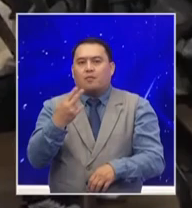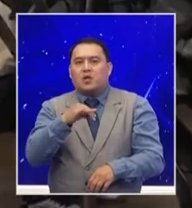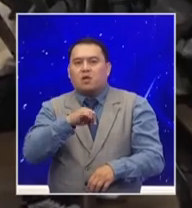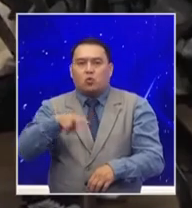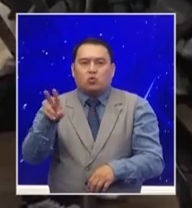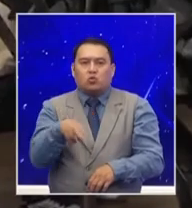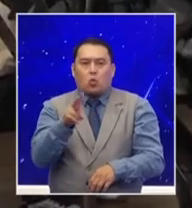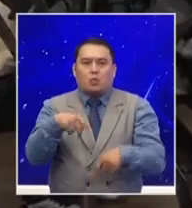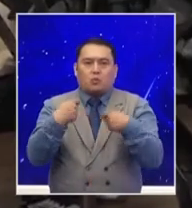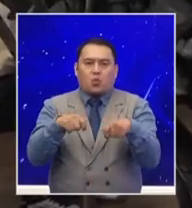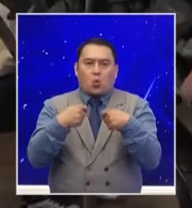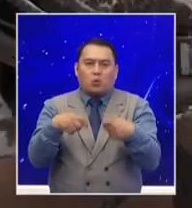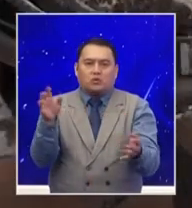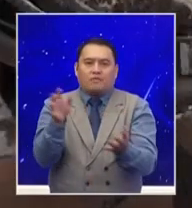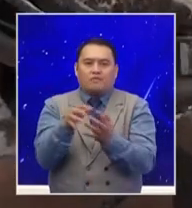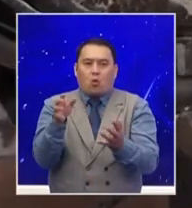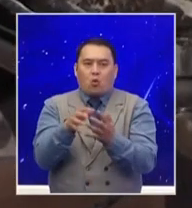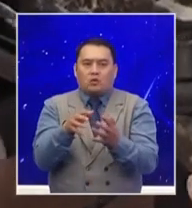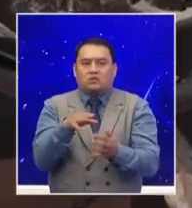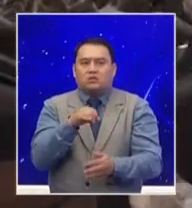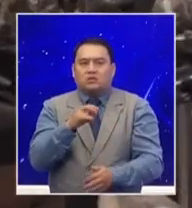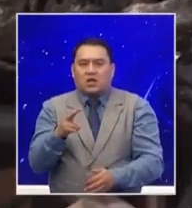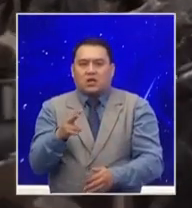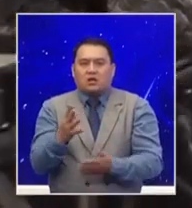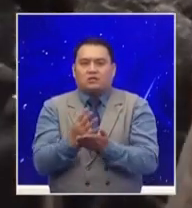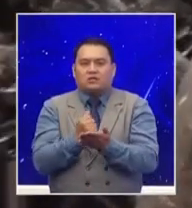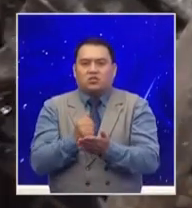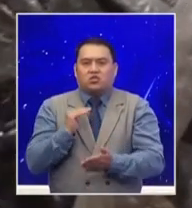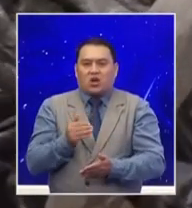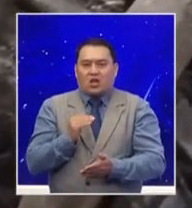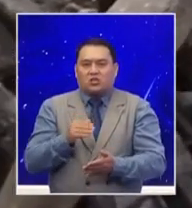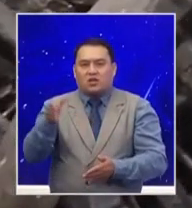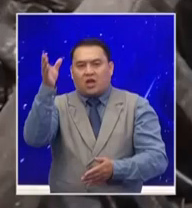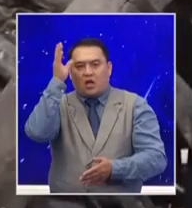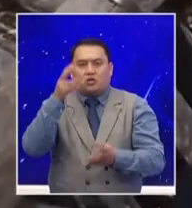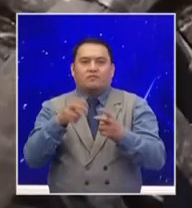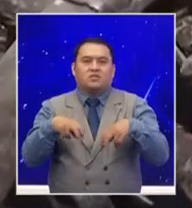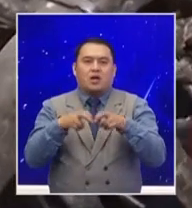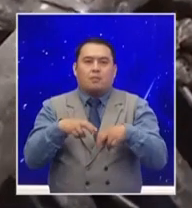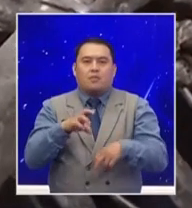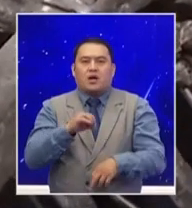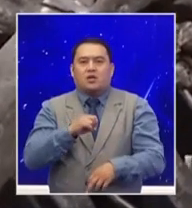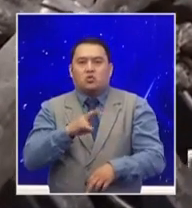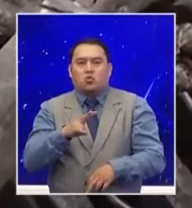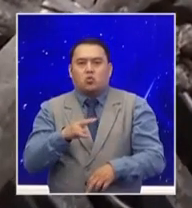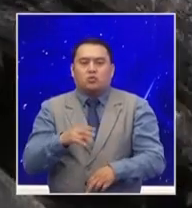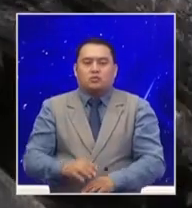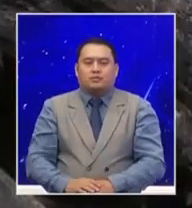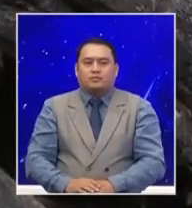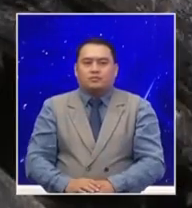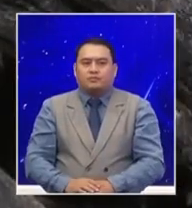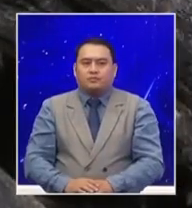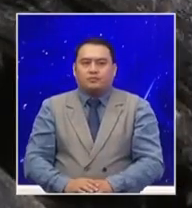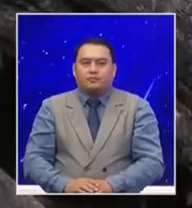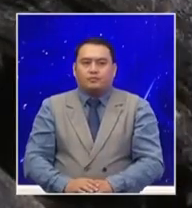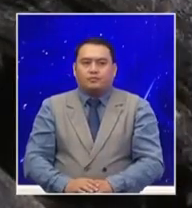миллиона долларов был продан тираннозавр по прозвищу Стэн, который хранился в частном институте геологических исследований «Блэк Хиллз» в Южной Дакоте.